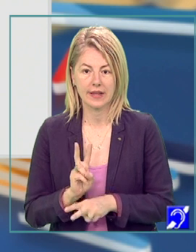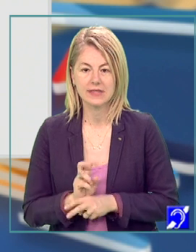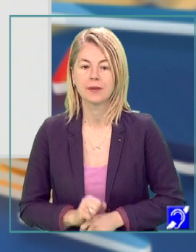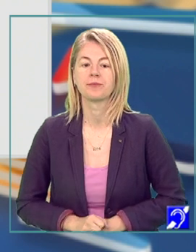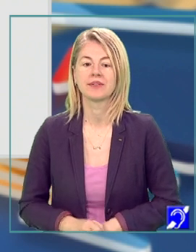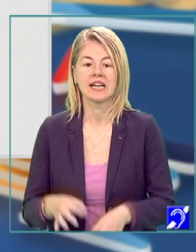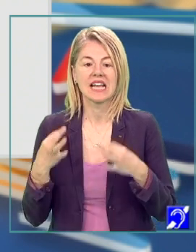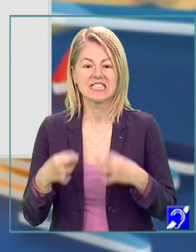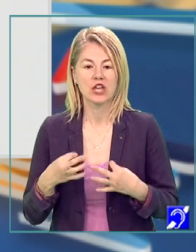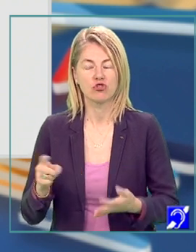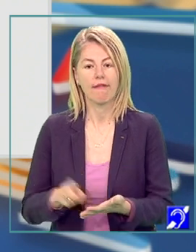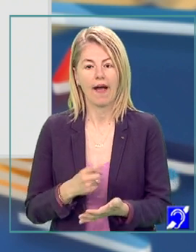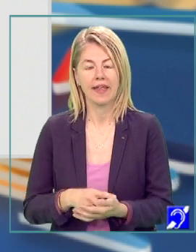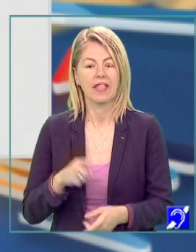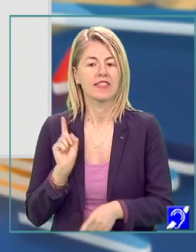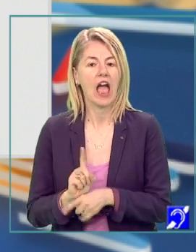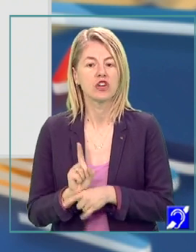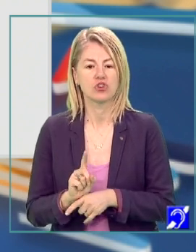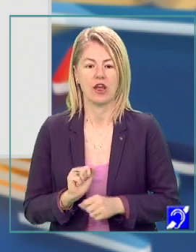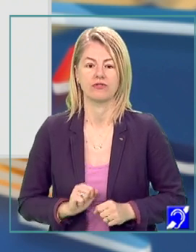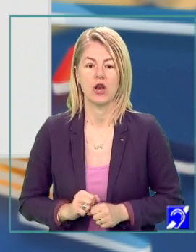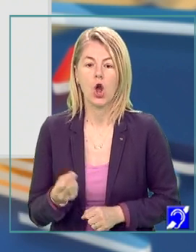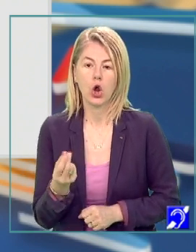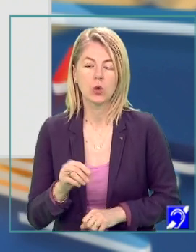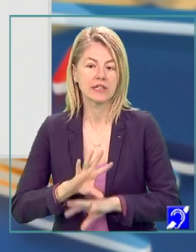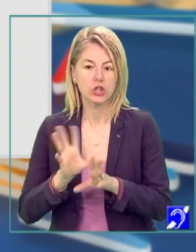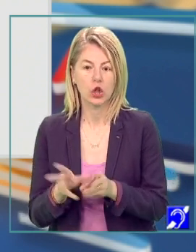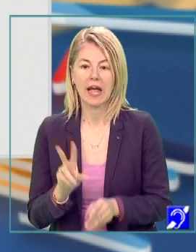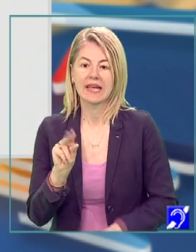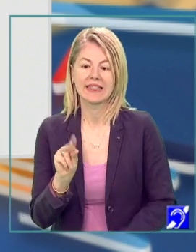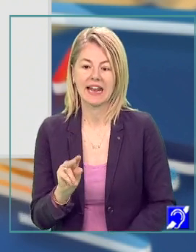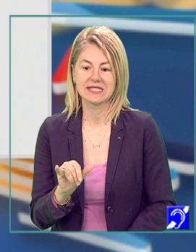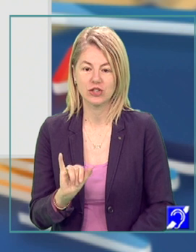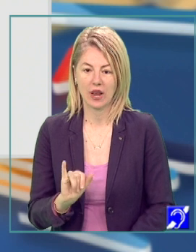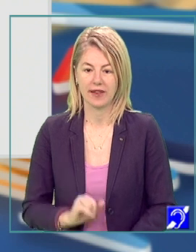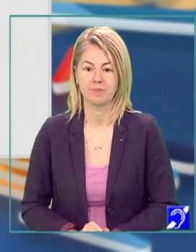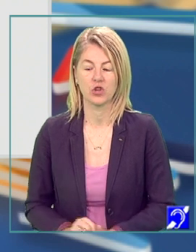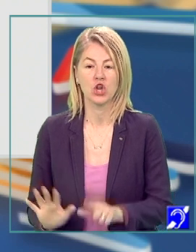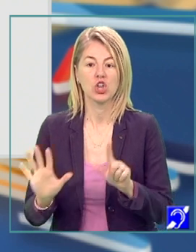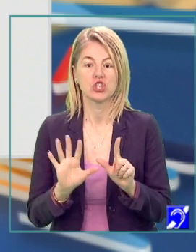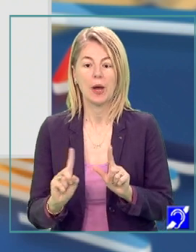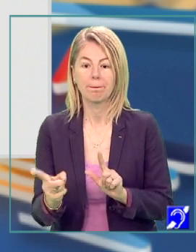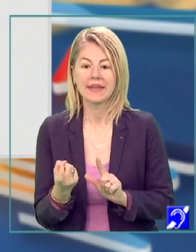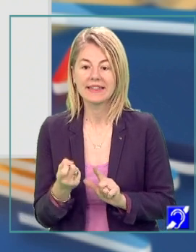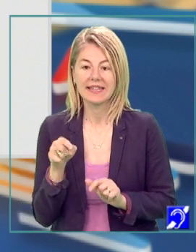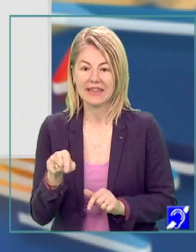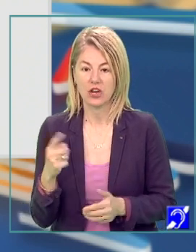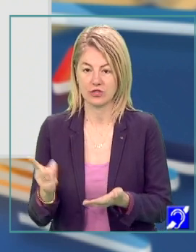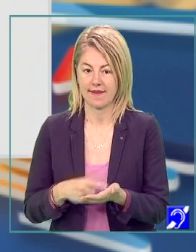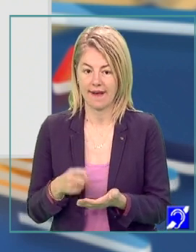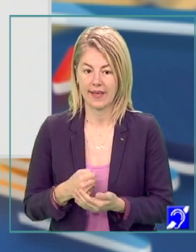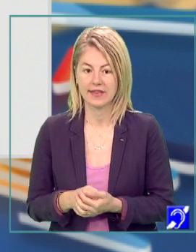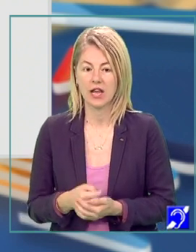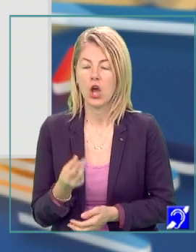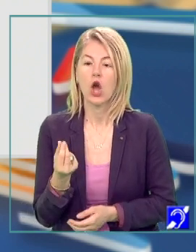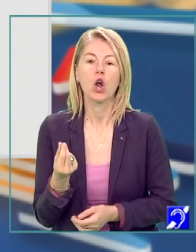atenție. 10 caiete de același fel costă în total 30 de lei. Atunci, 7